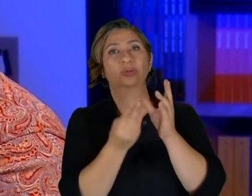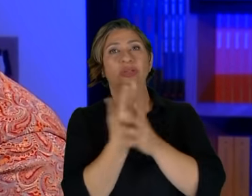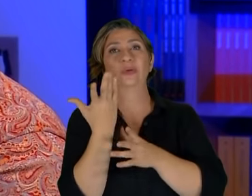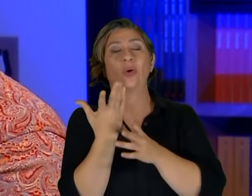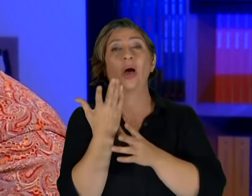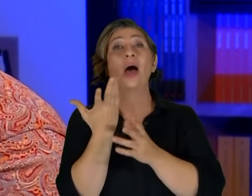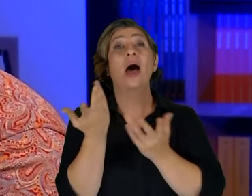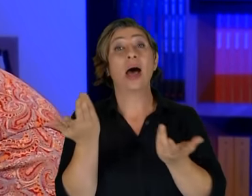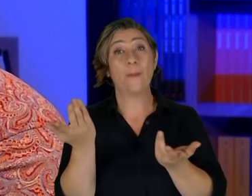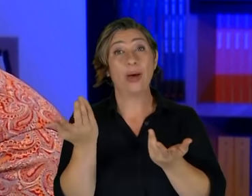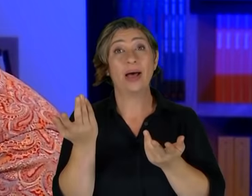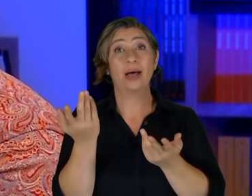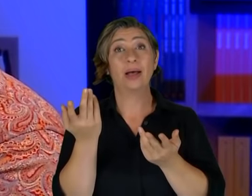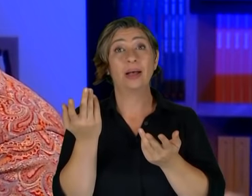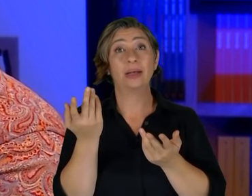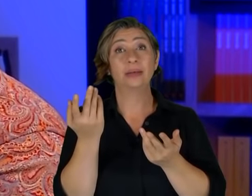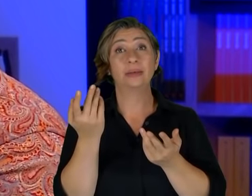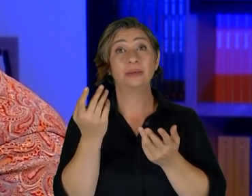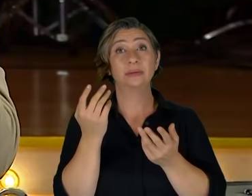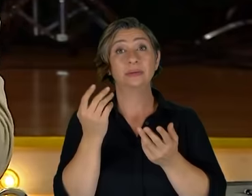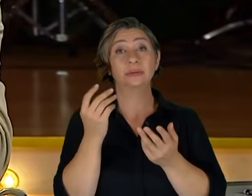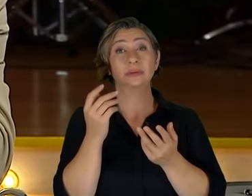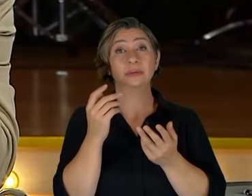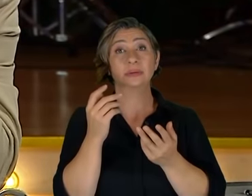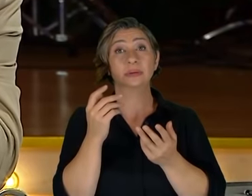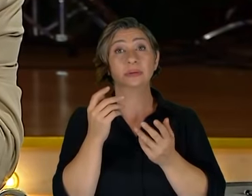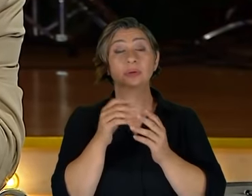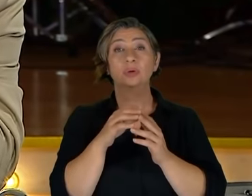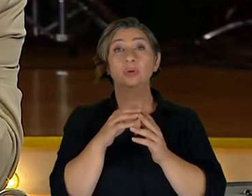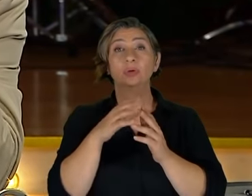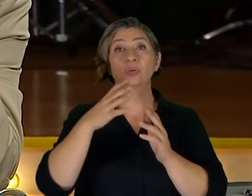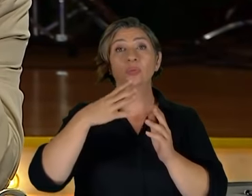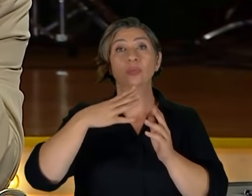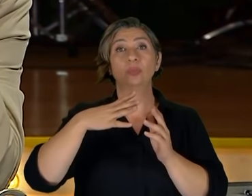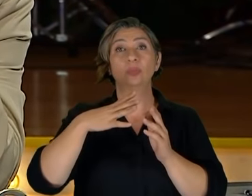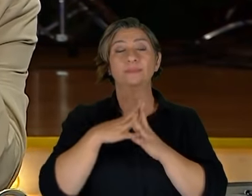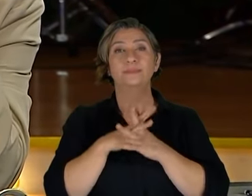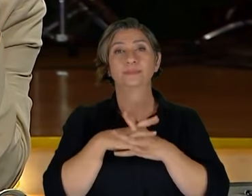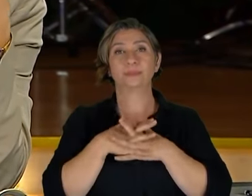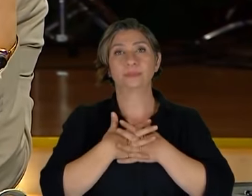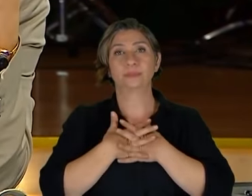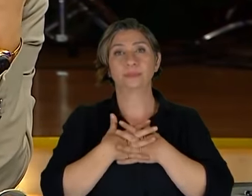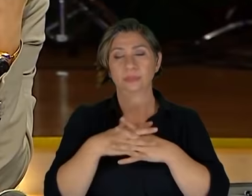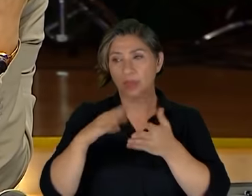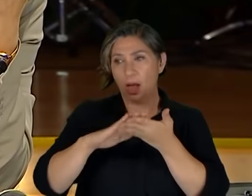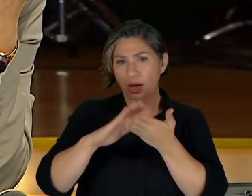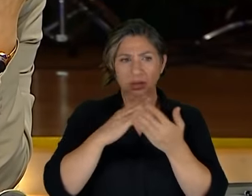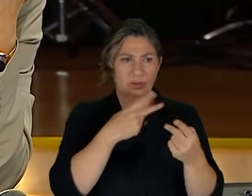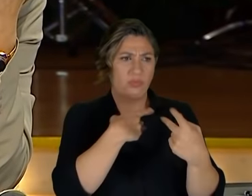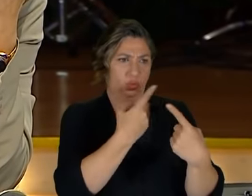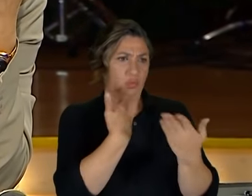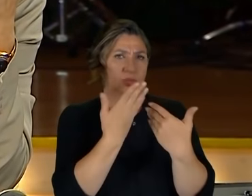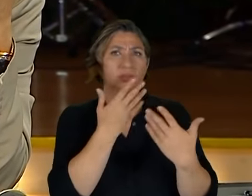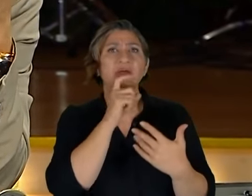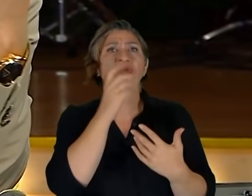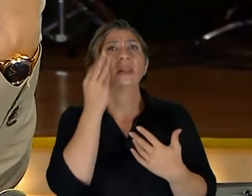yani. Aslında ama şey hakikaten yani bütün yani bir arkadaşça konuşuyorum ha,